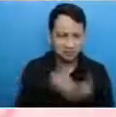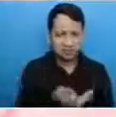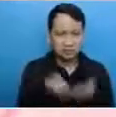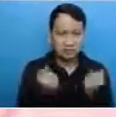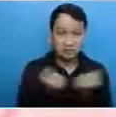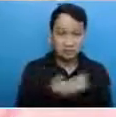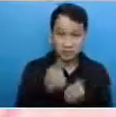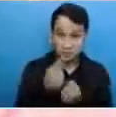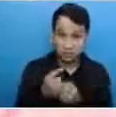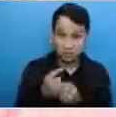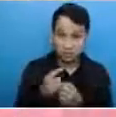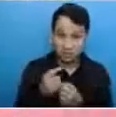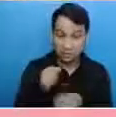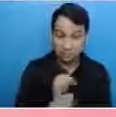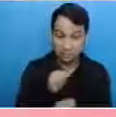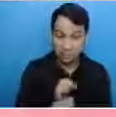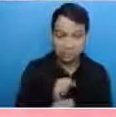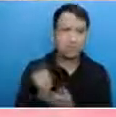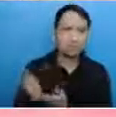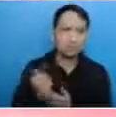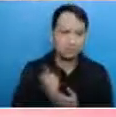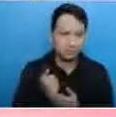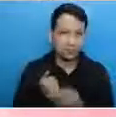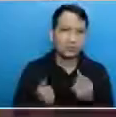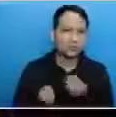niyo? Ayun na, ayun.